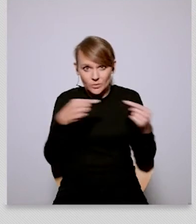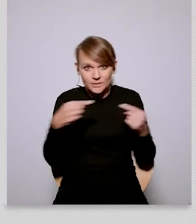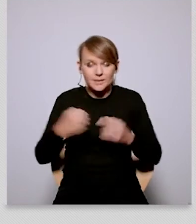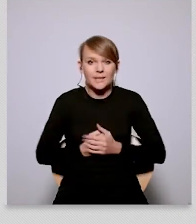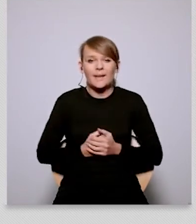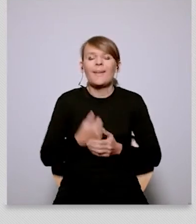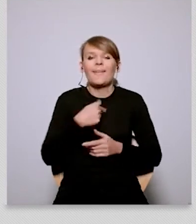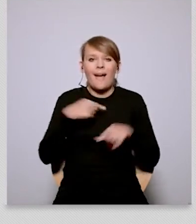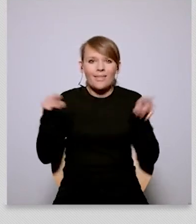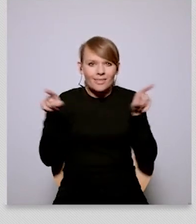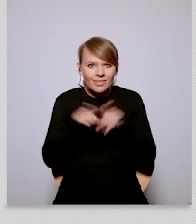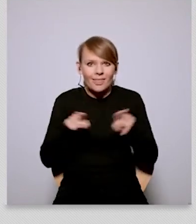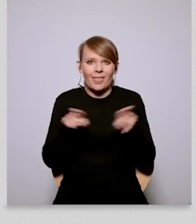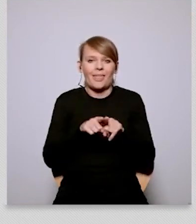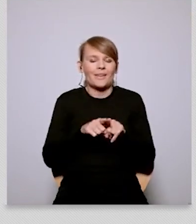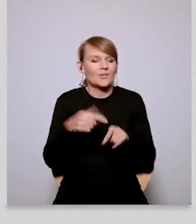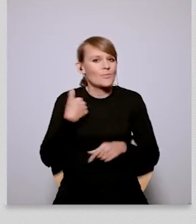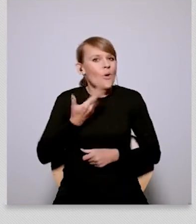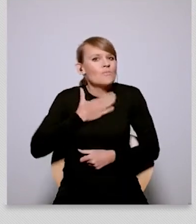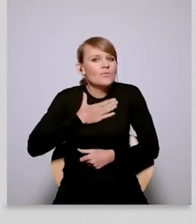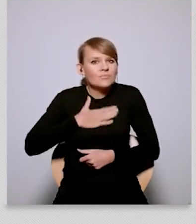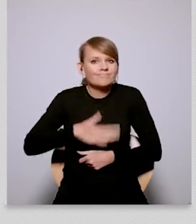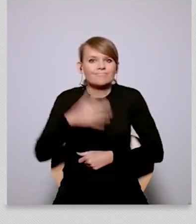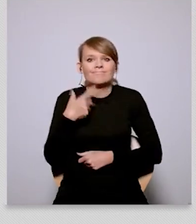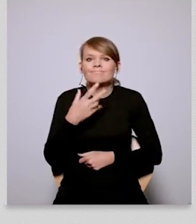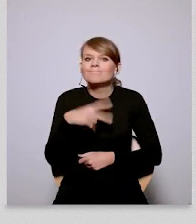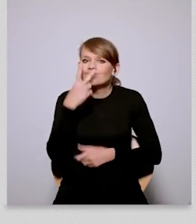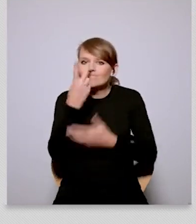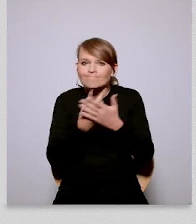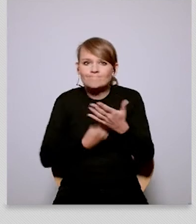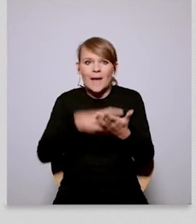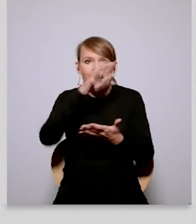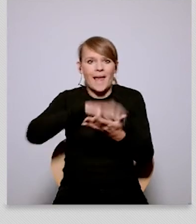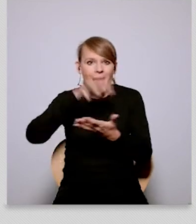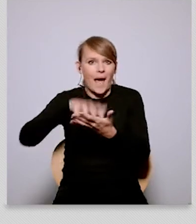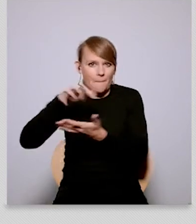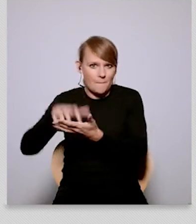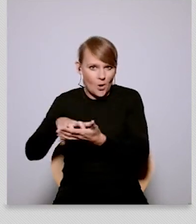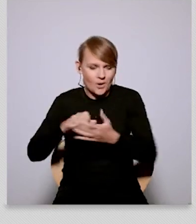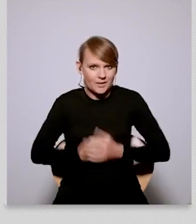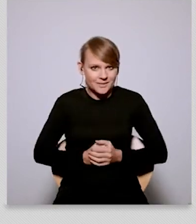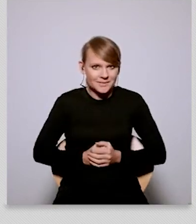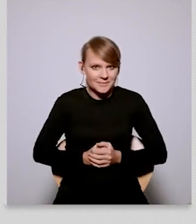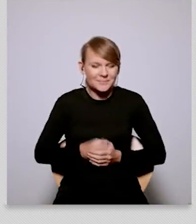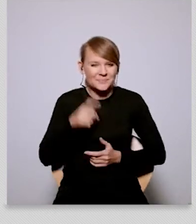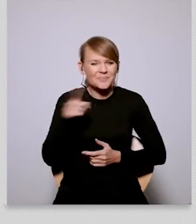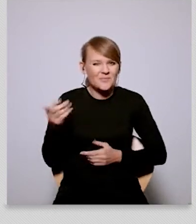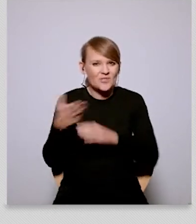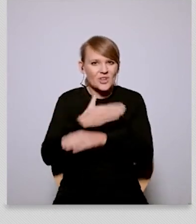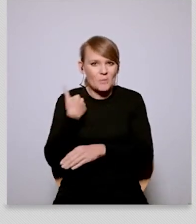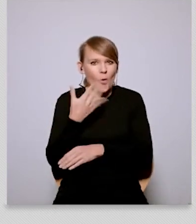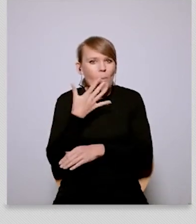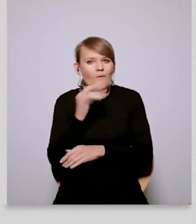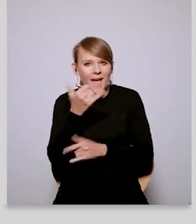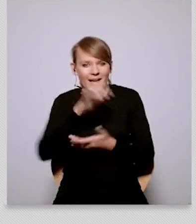ja też wielką przyjemnością zapoznałam się z tymi raportami o których tutaj była mowa i widzimy tutaj wiele podziałów to stanowi punkt